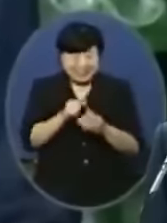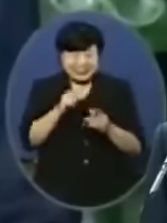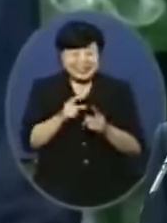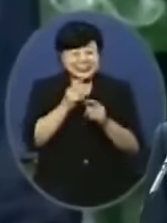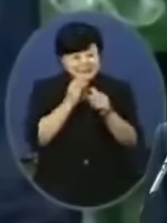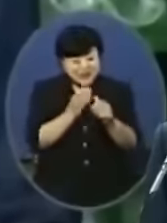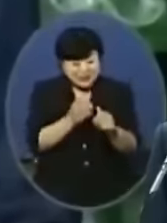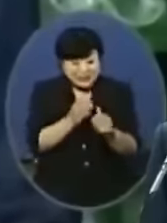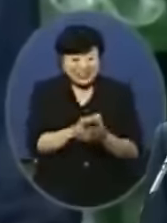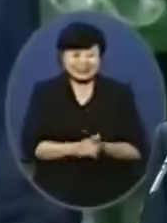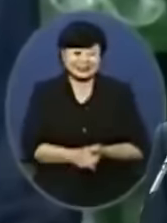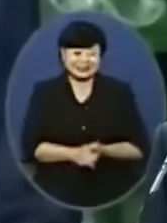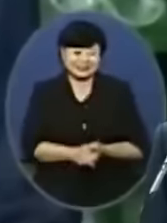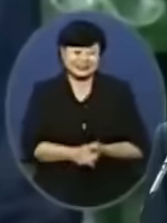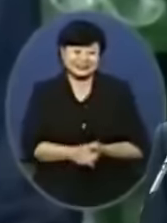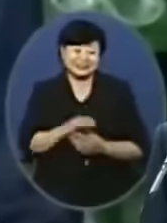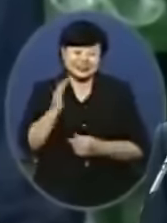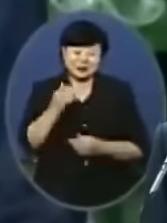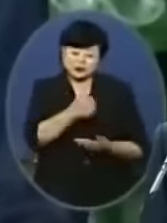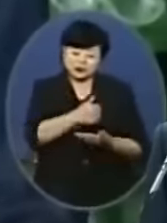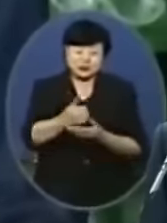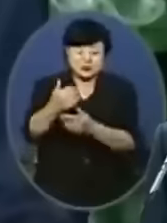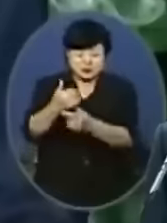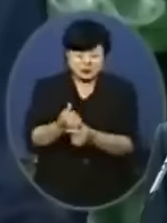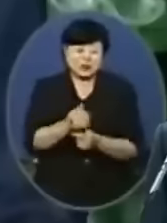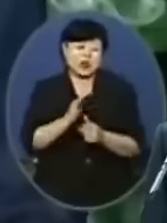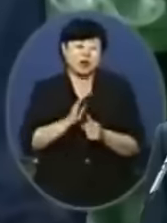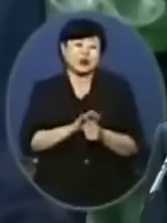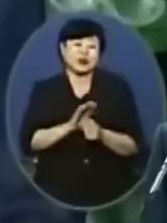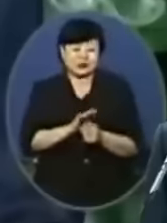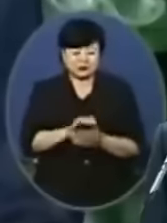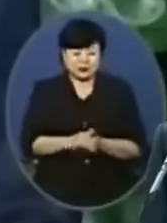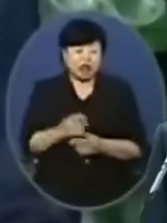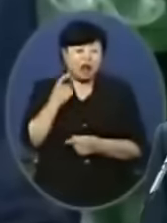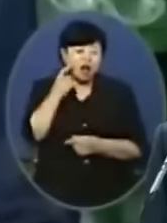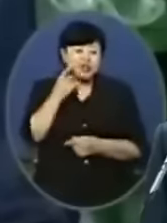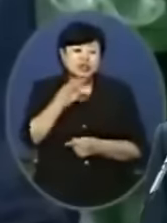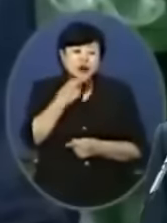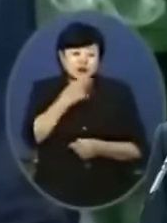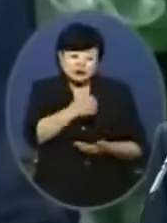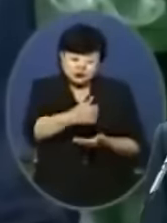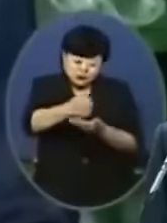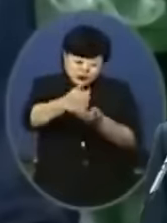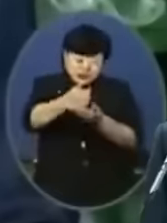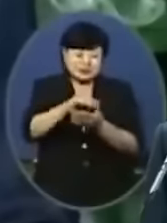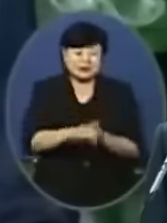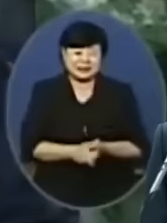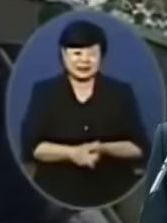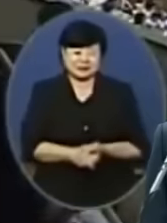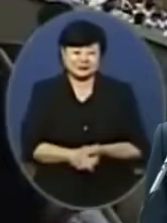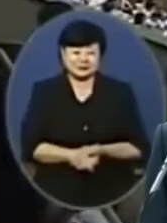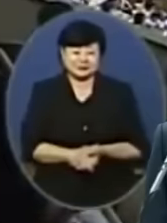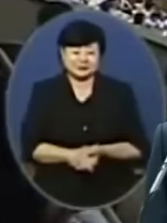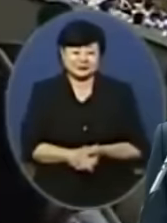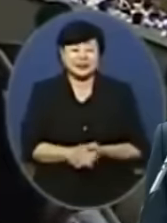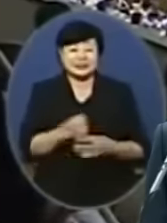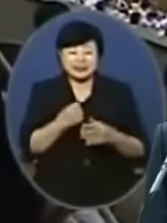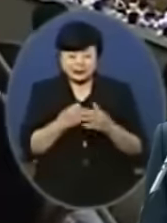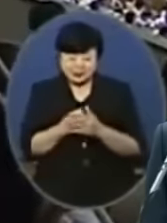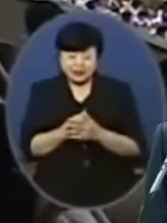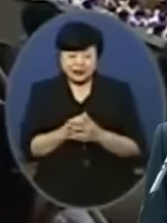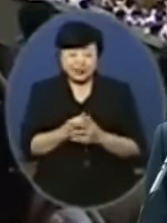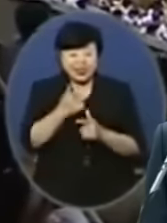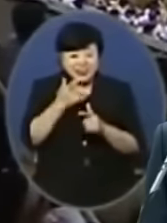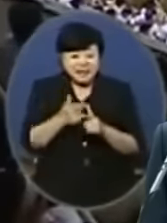사십시다. 그렇게 되면 주님께서 붙잡아 주셔요. 거짓이 없으신 주님이신 것입니다. 그러므로